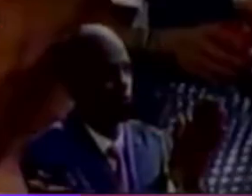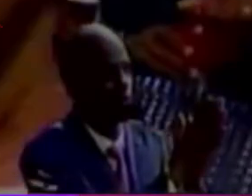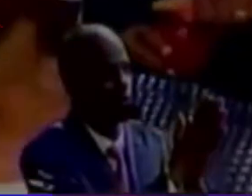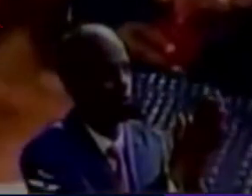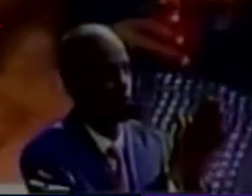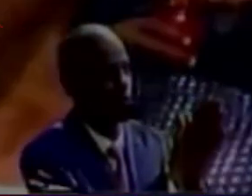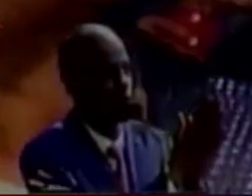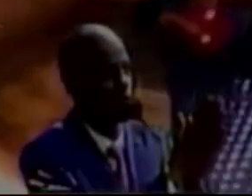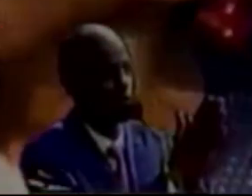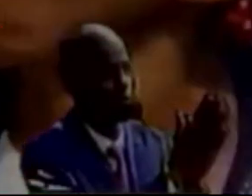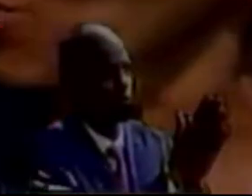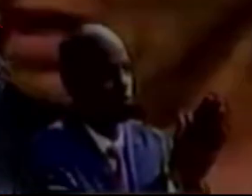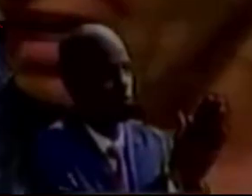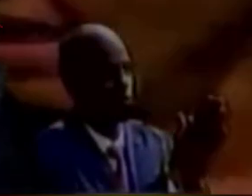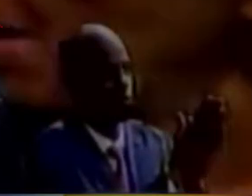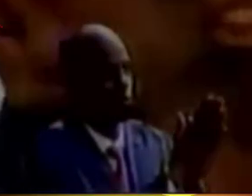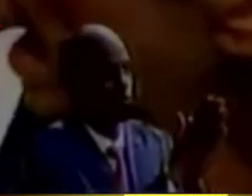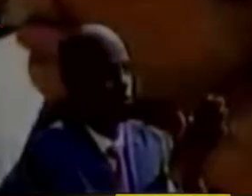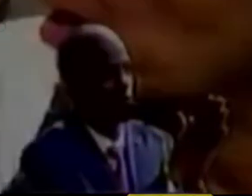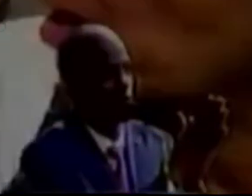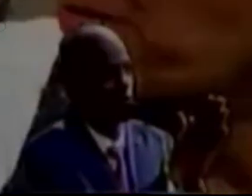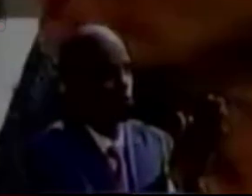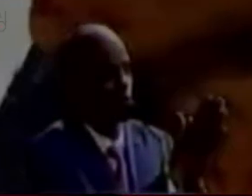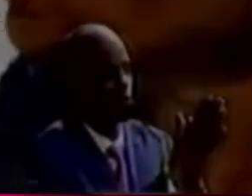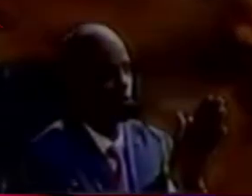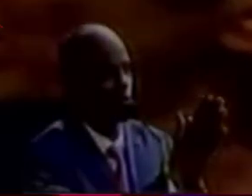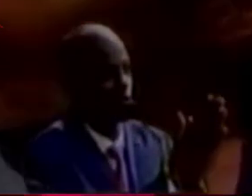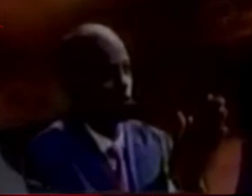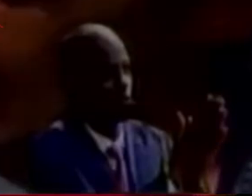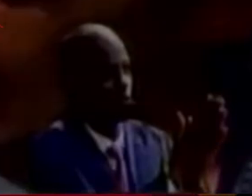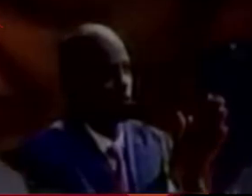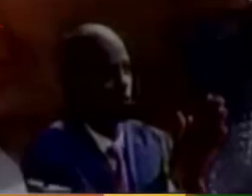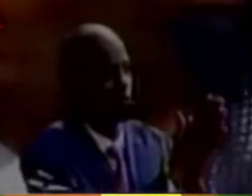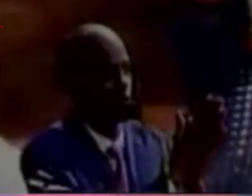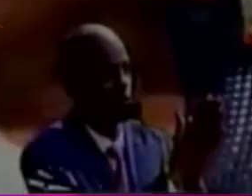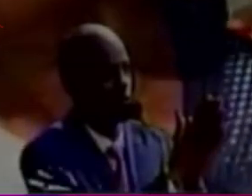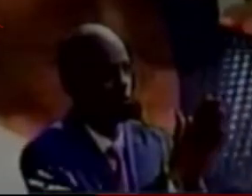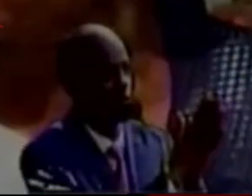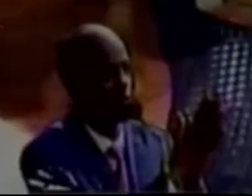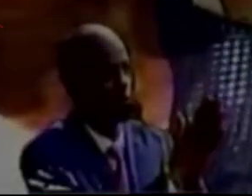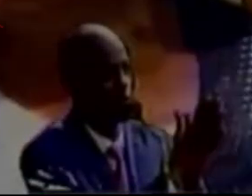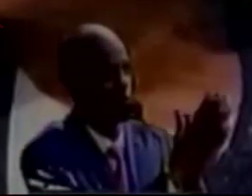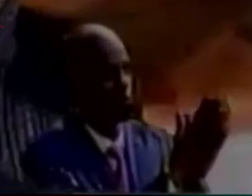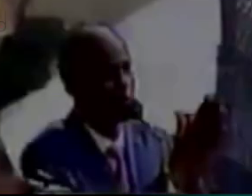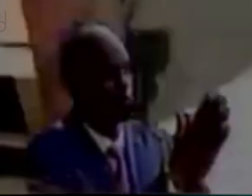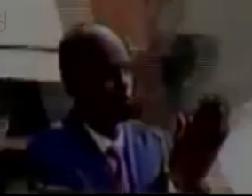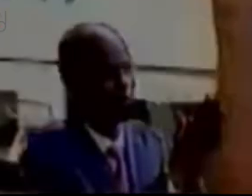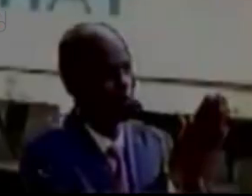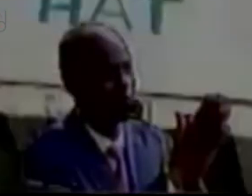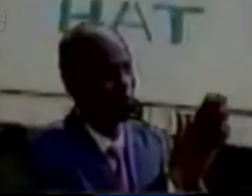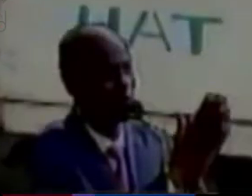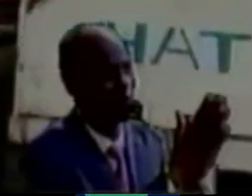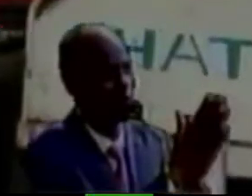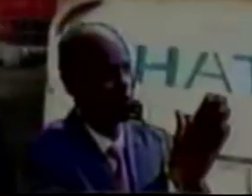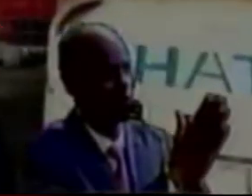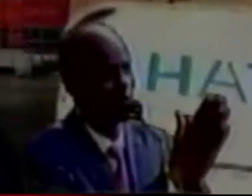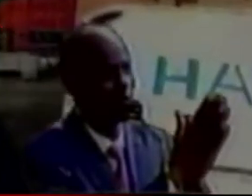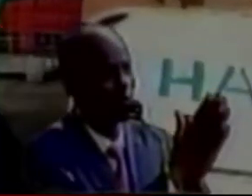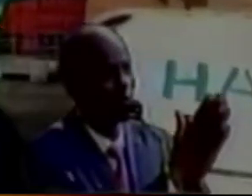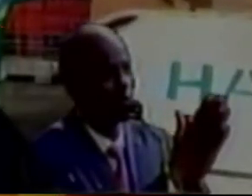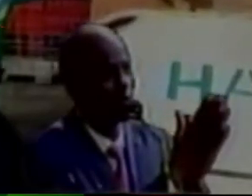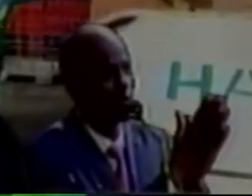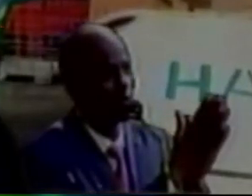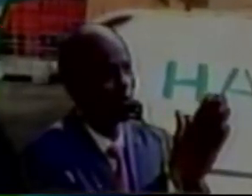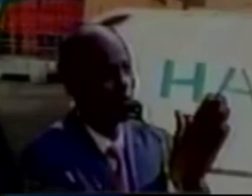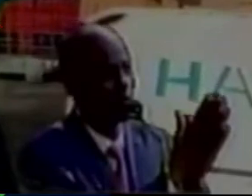non? Is that the trucks don't know and they pass them by from the north. They pass them and go to Lake High. Problème non c'est que camion pas connaît, so ils passent yo